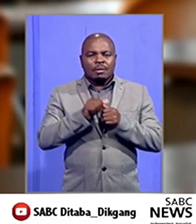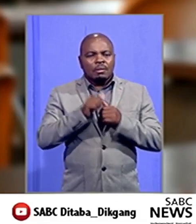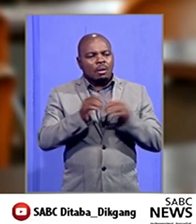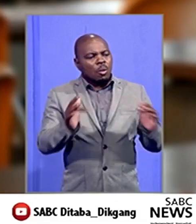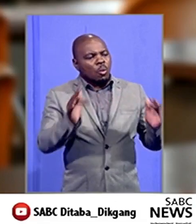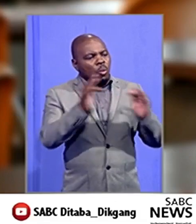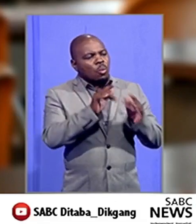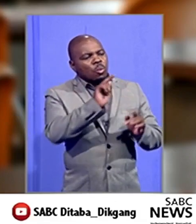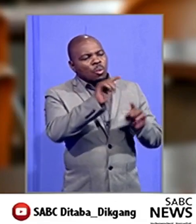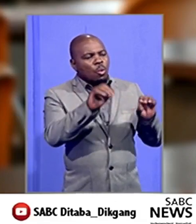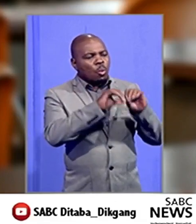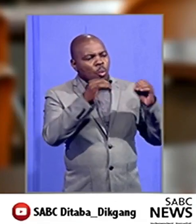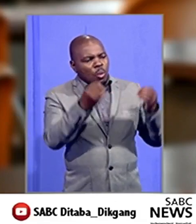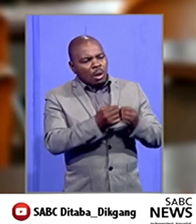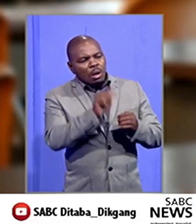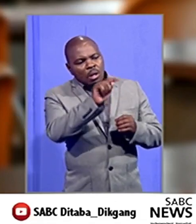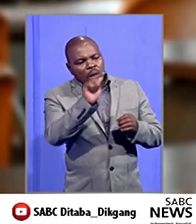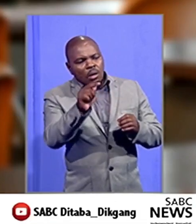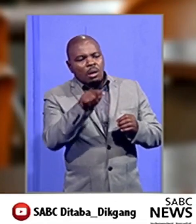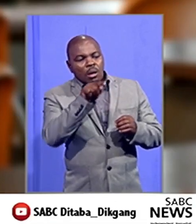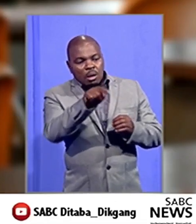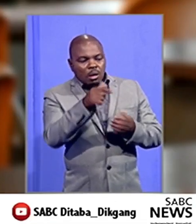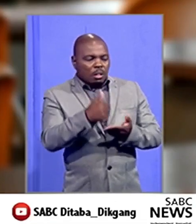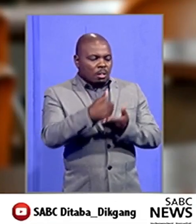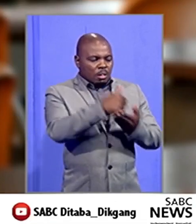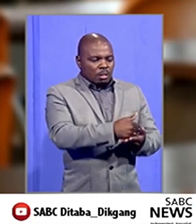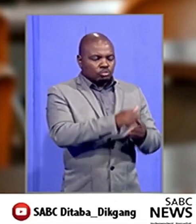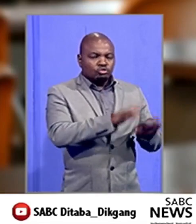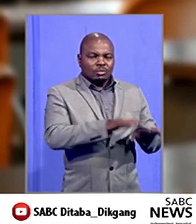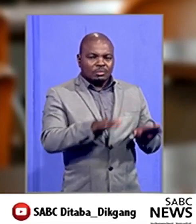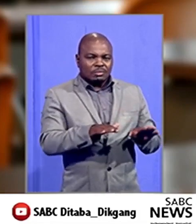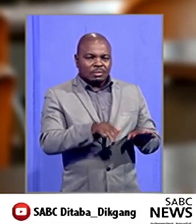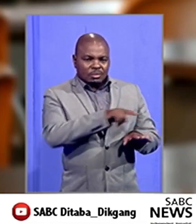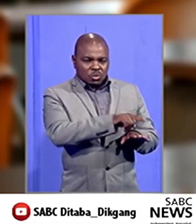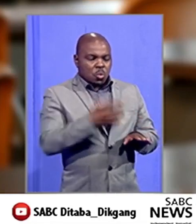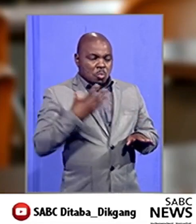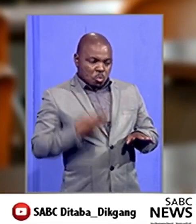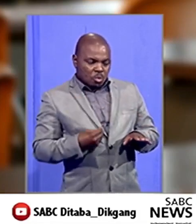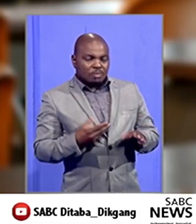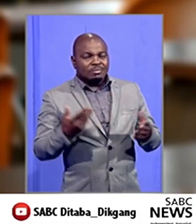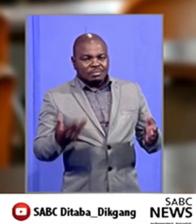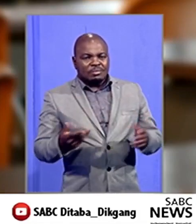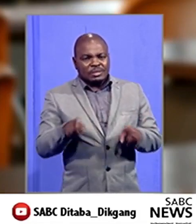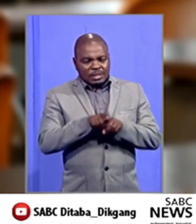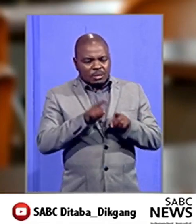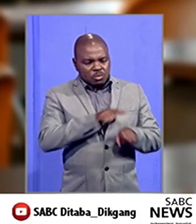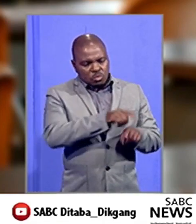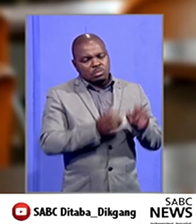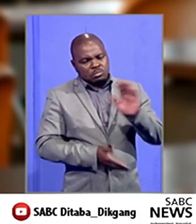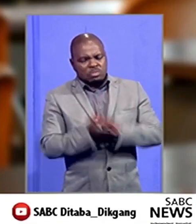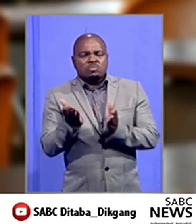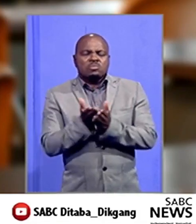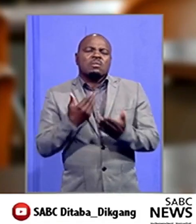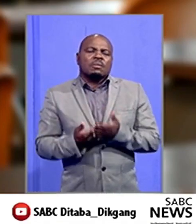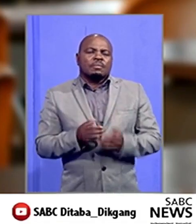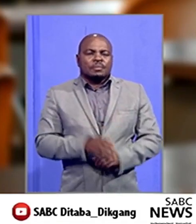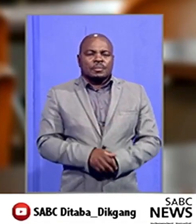ikgokaganya le di-organization tše di lekang go thuša bana ba ba ihlokelago gore le bona ba tle ba kgona go ya